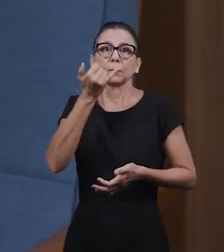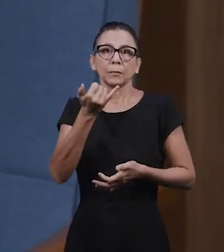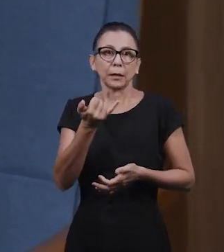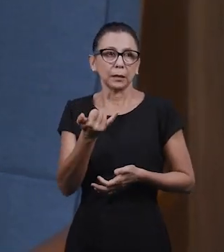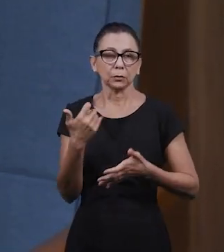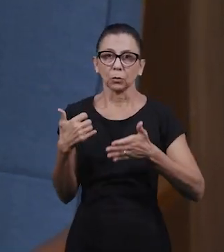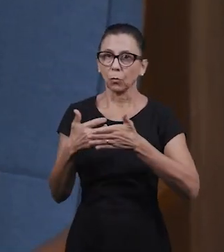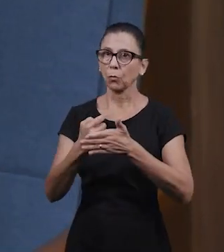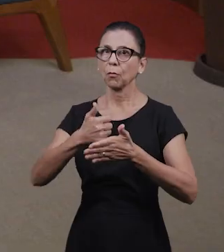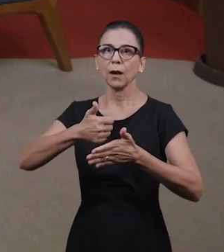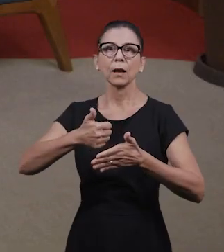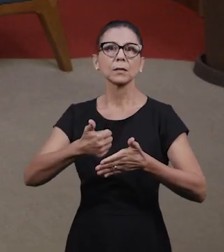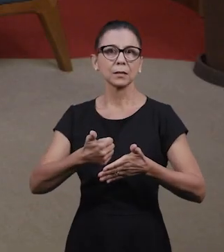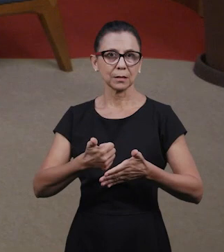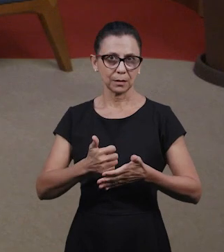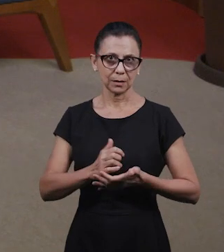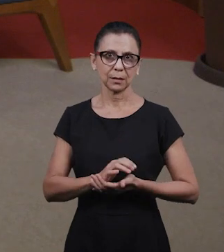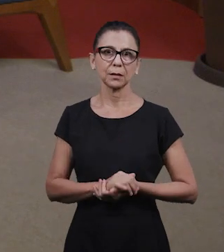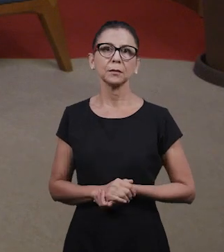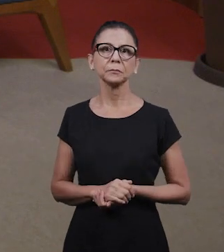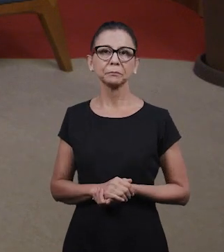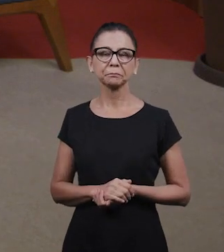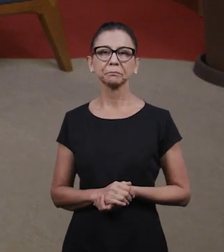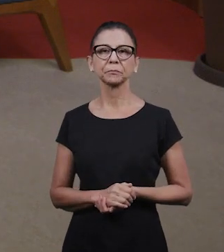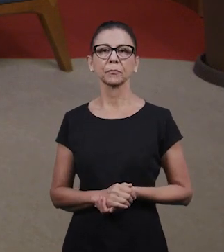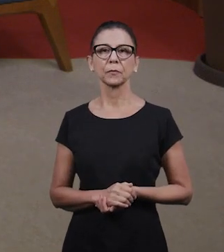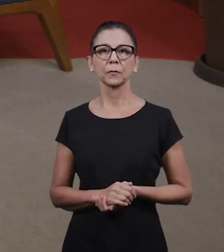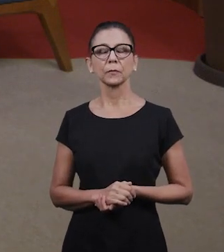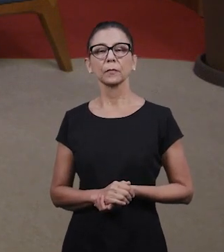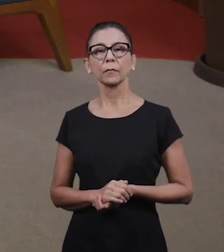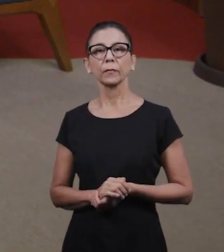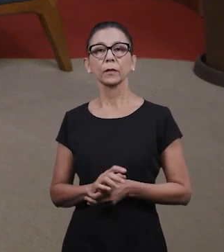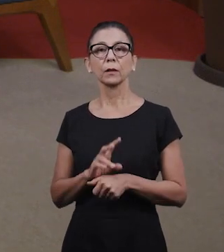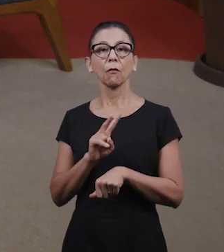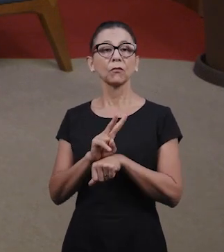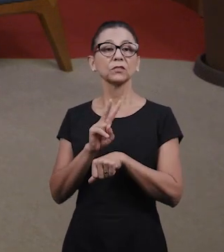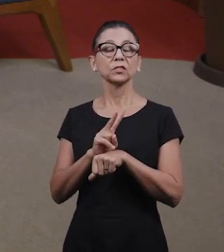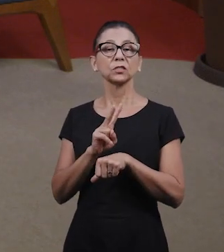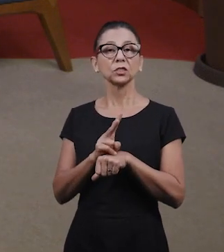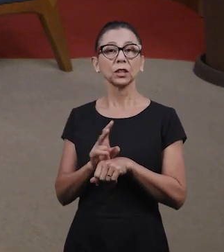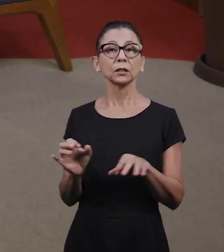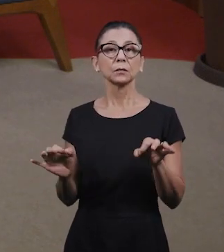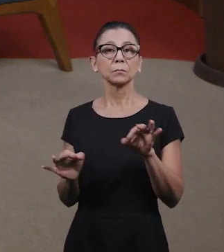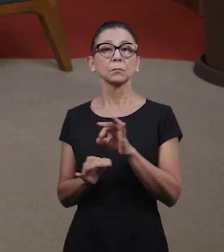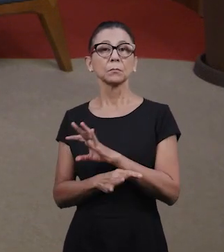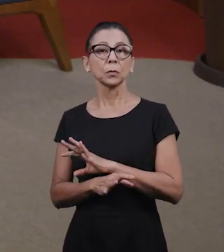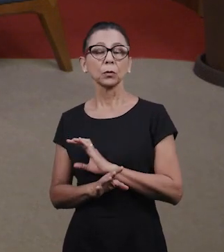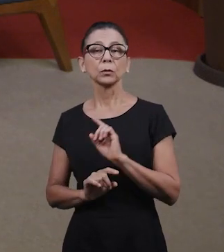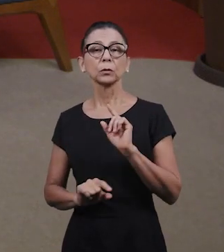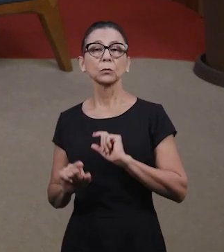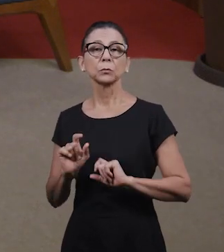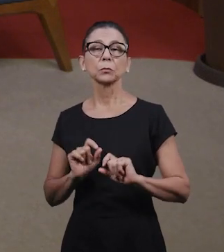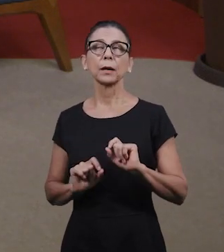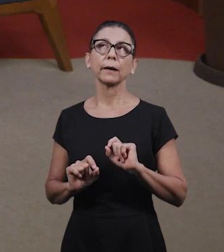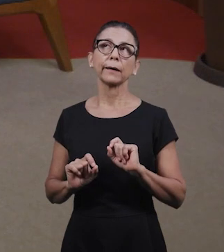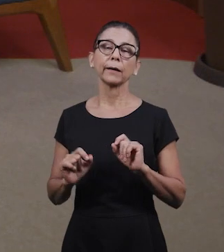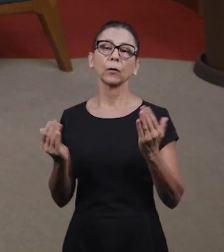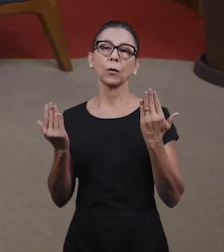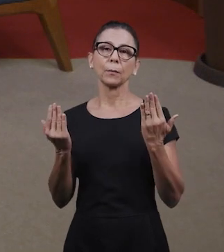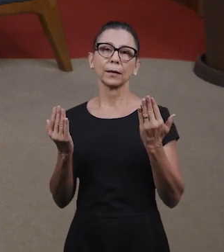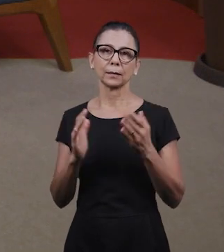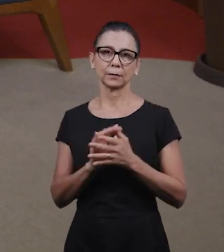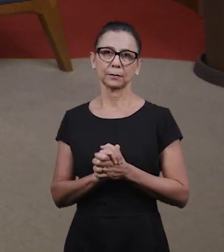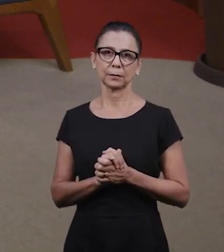d'un événement qui est dans l'imminence de se passer. Elle est prête. Vigilance ici, nous pouvons